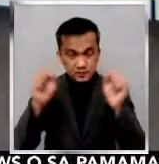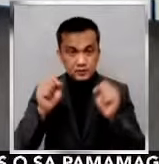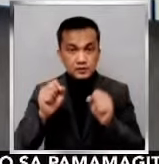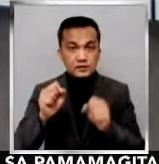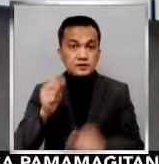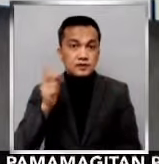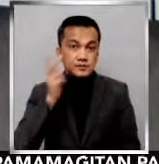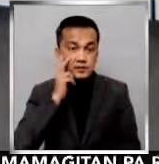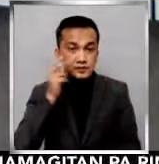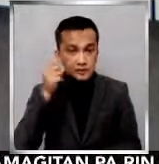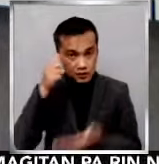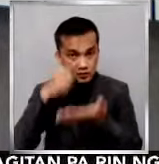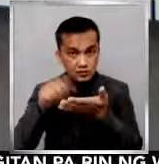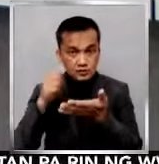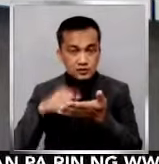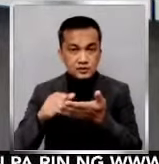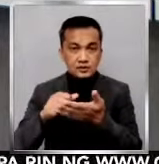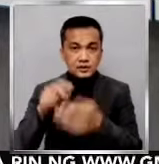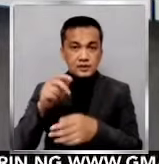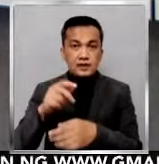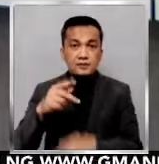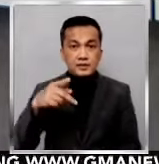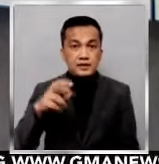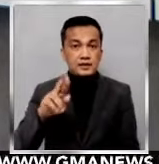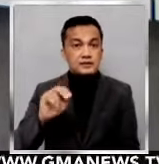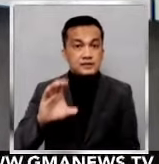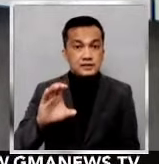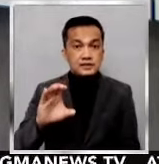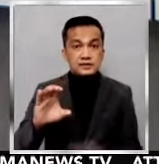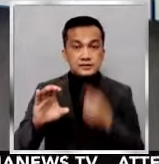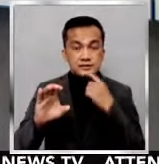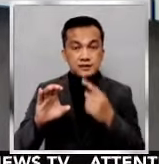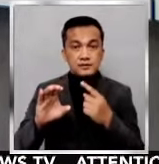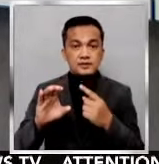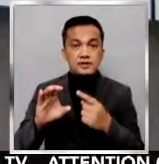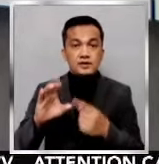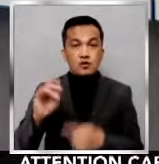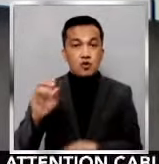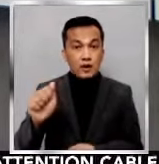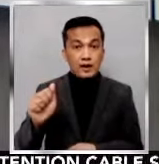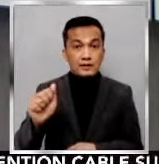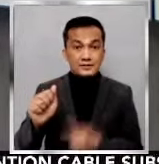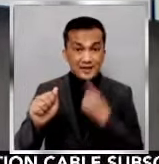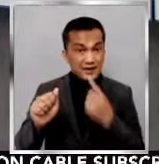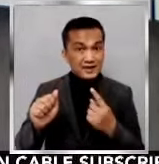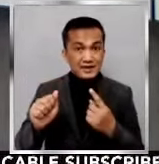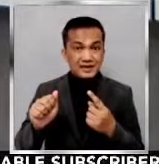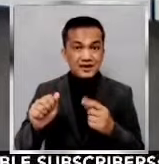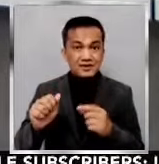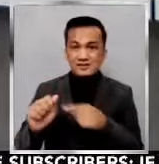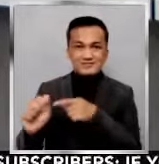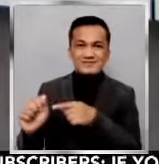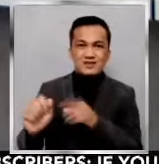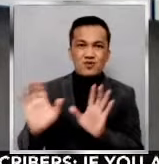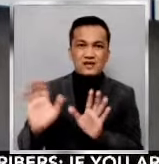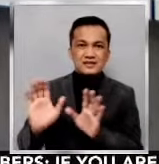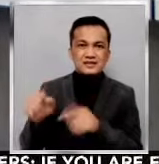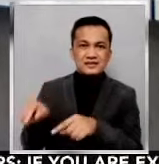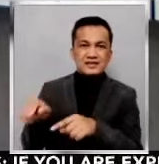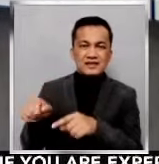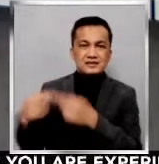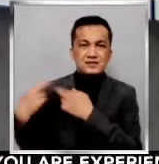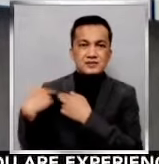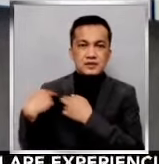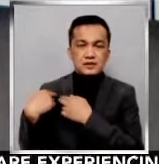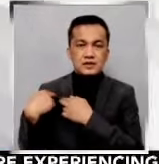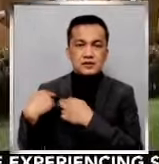ang Philippine Red Cross. Ayon po sa Commission on Audit o COA, wala sa kanilang kapangyarihan o jurisdiction para i-audit